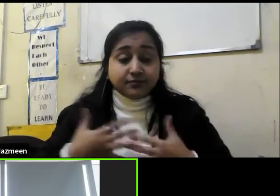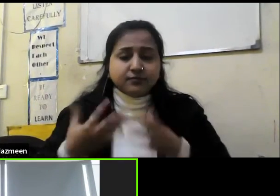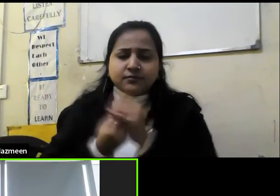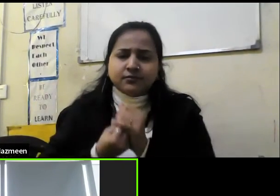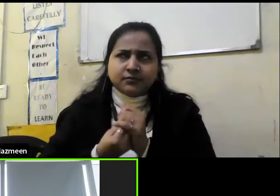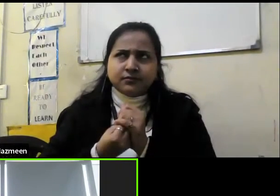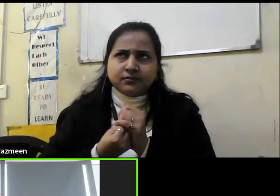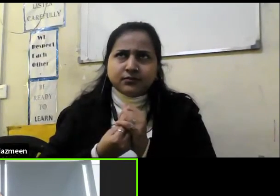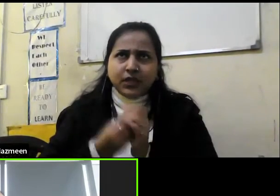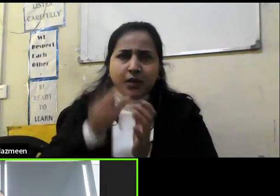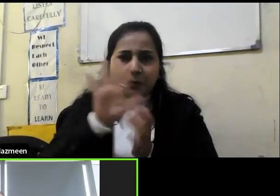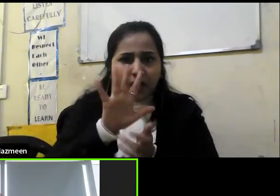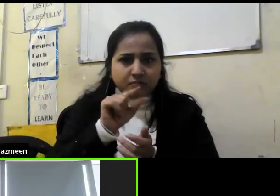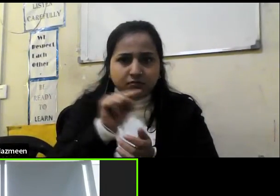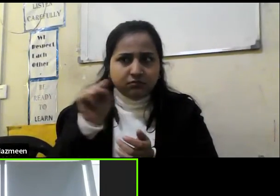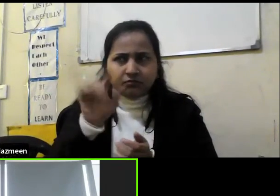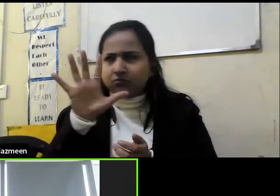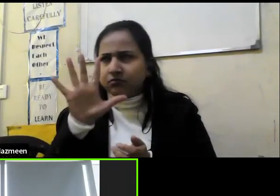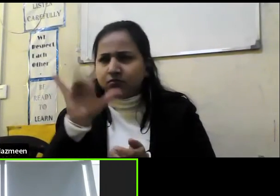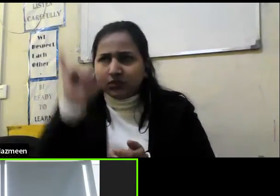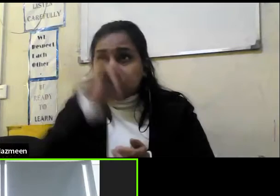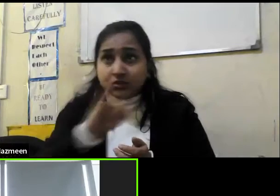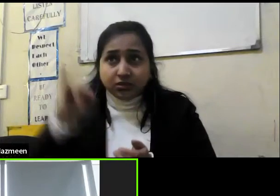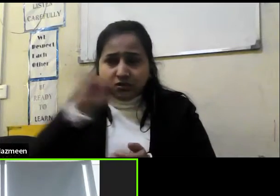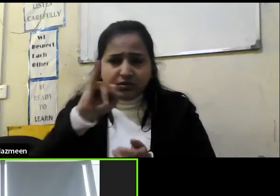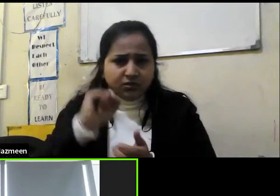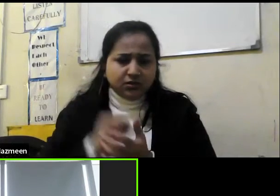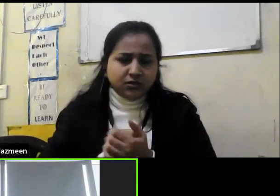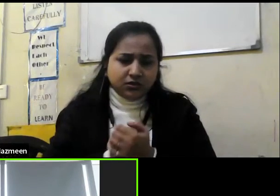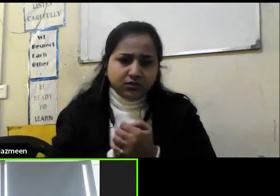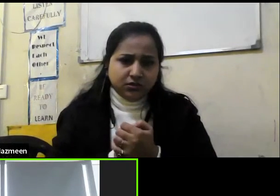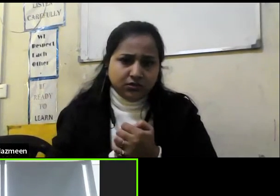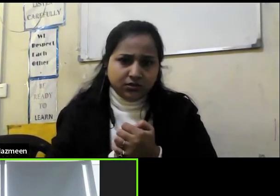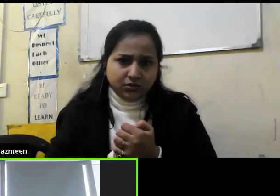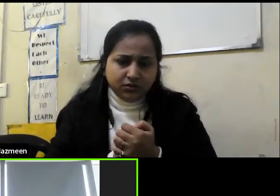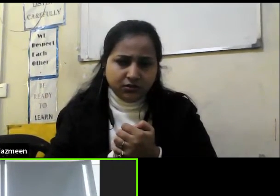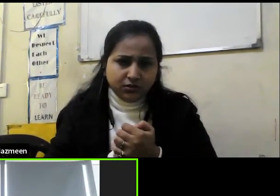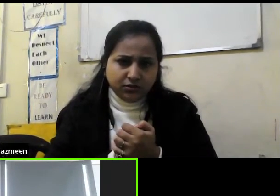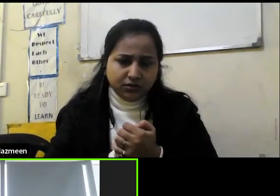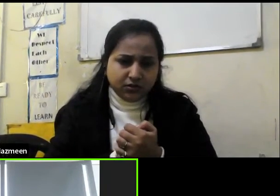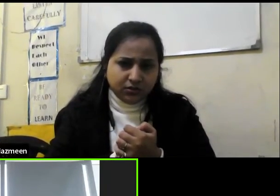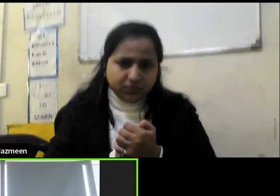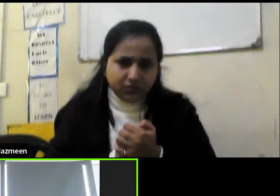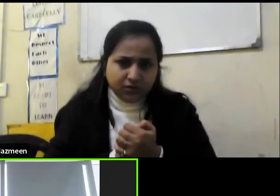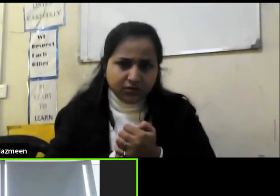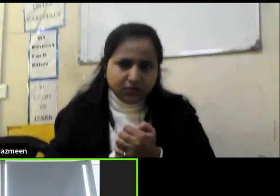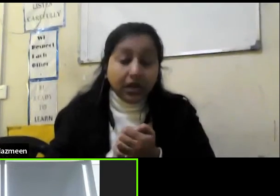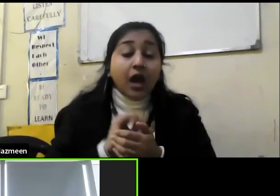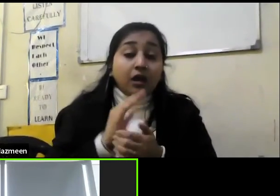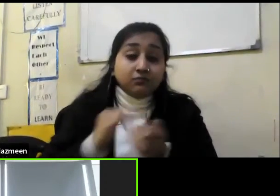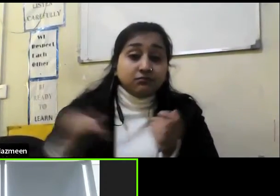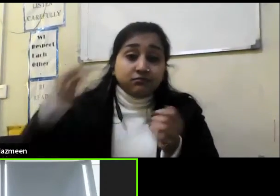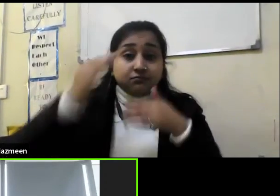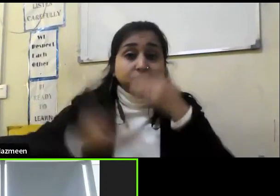या 6 CIII सेंटर्स, जिसी को भी आपने अभी बोला कि हाई एंड ट्रेनिंग,